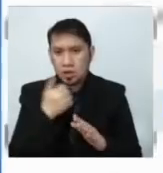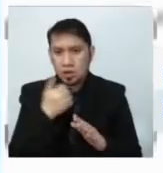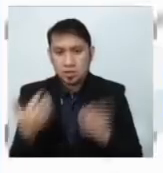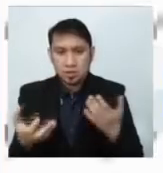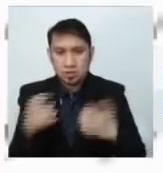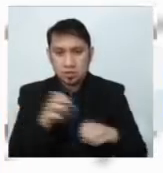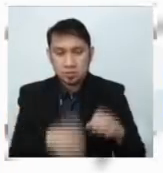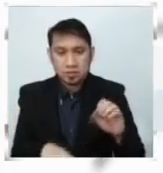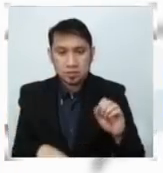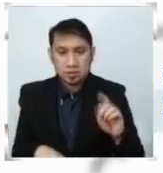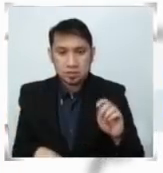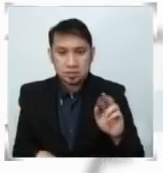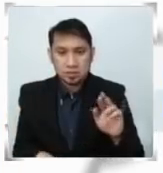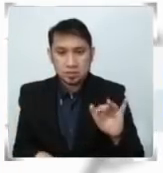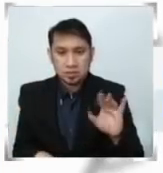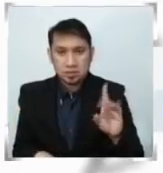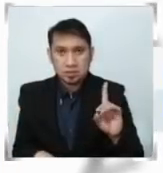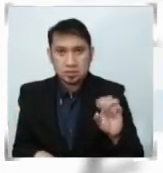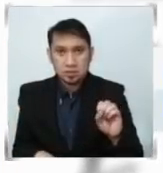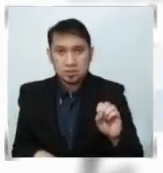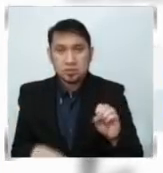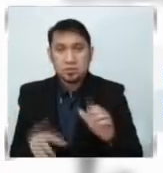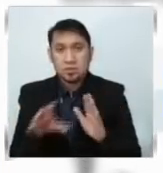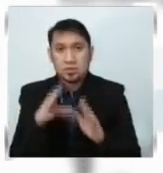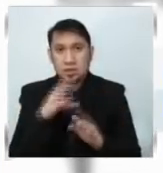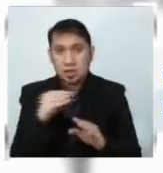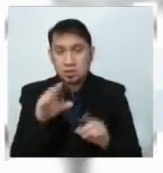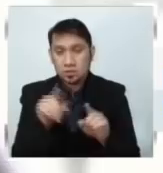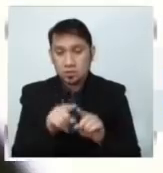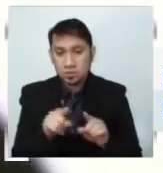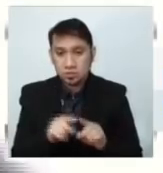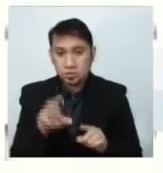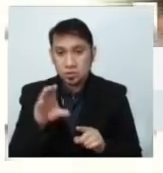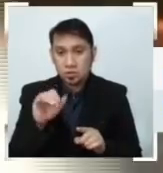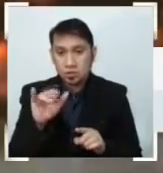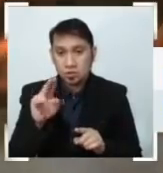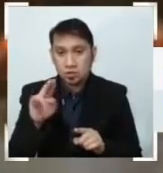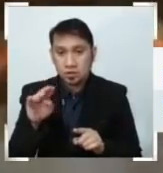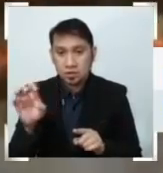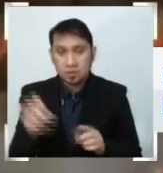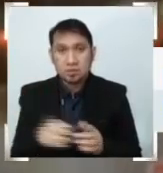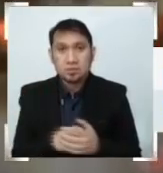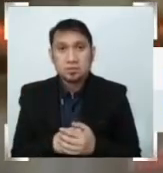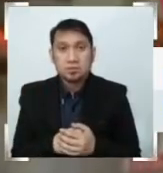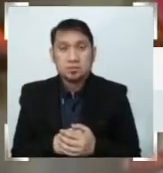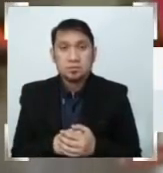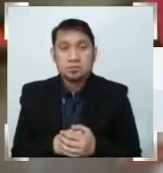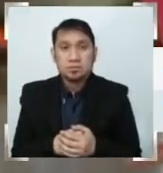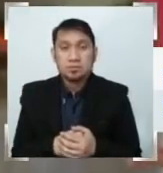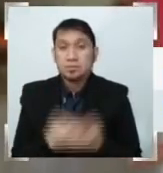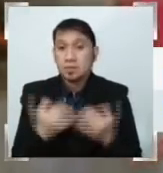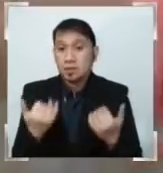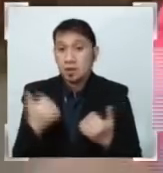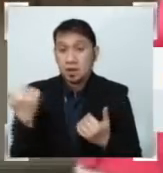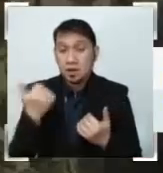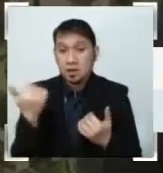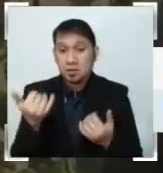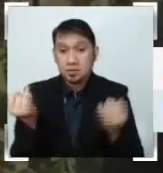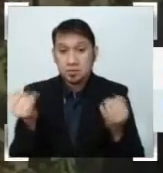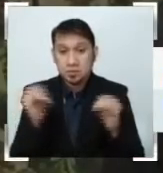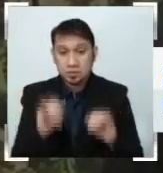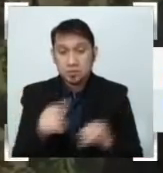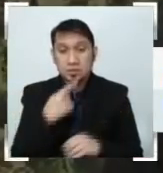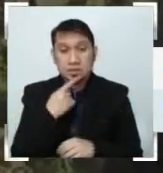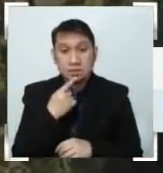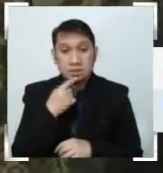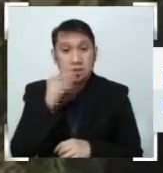steroids at lahat ng stimulants tulad ng cocaine at methamphetamine. Sa ibang issue, sinabi ni Pacquiao na hindi